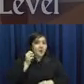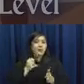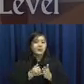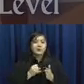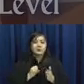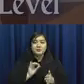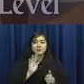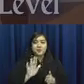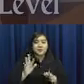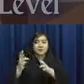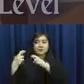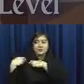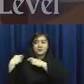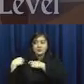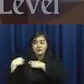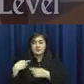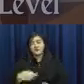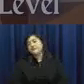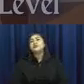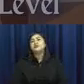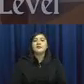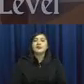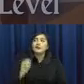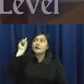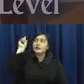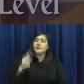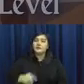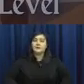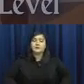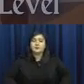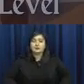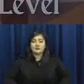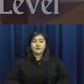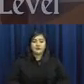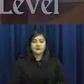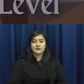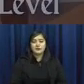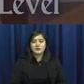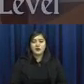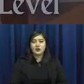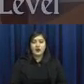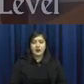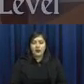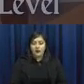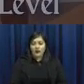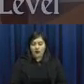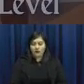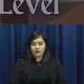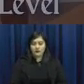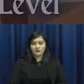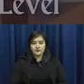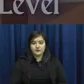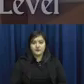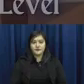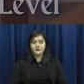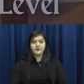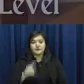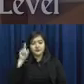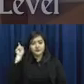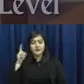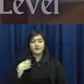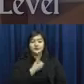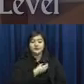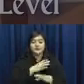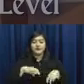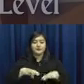yan. Makasabat. Yes, sir. Makasabat, sir. Yes, sir. Alam mo, sir, yung trabaho natin bilang mga manggagawa